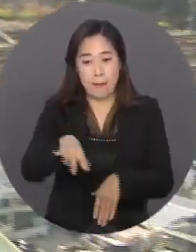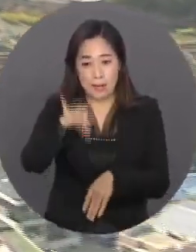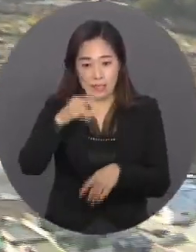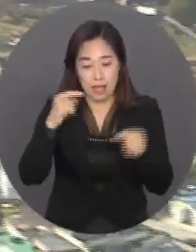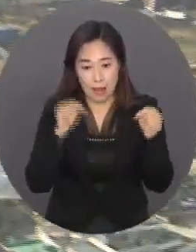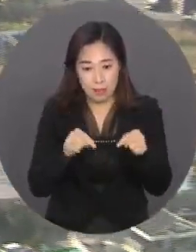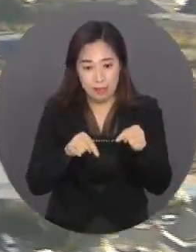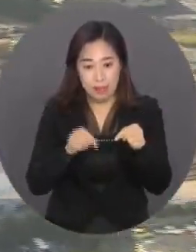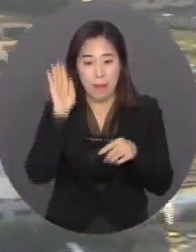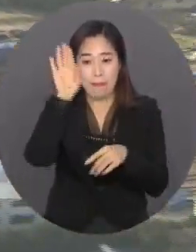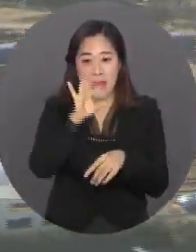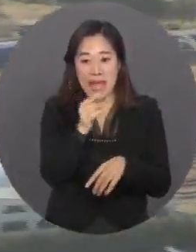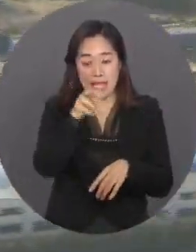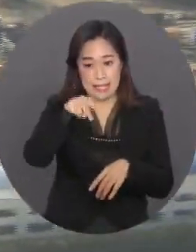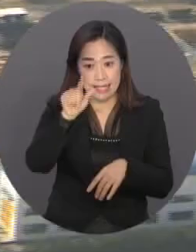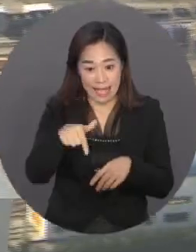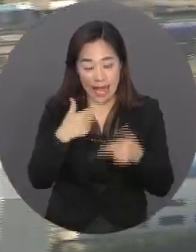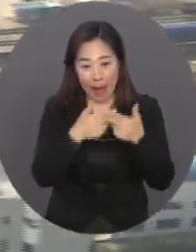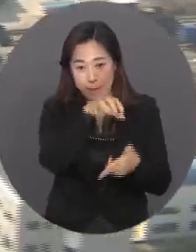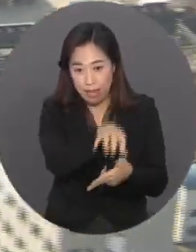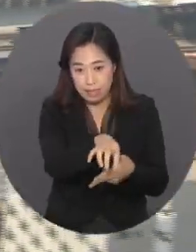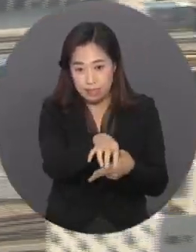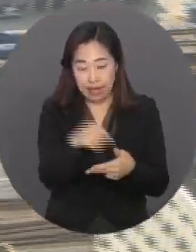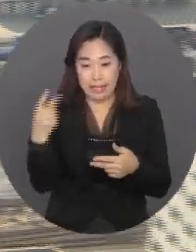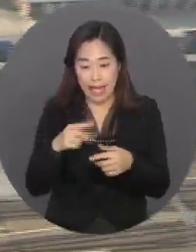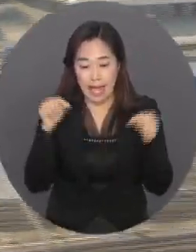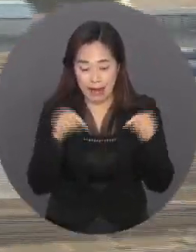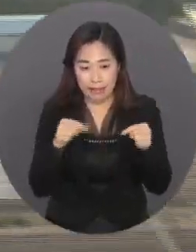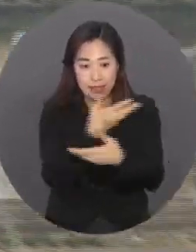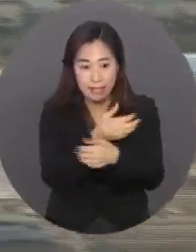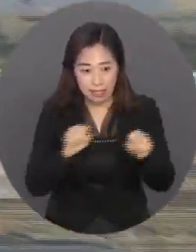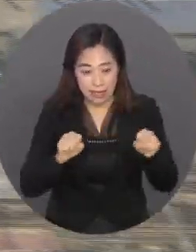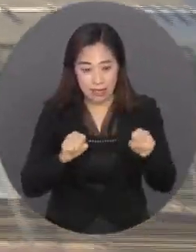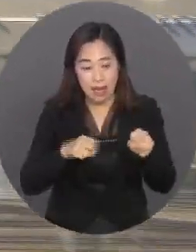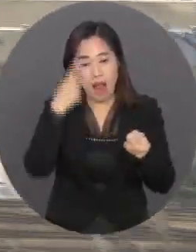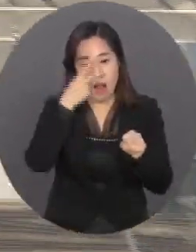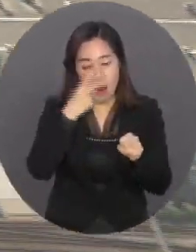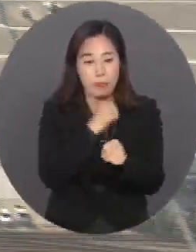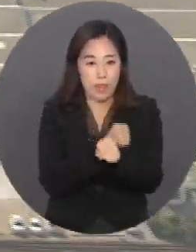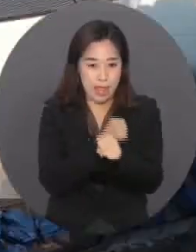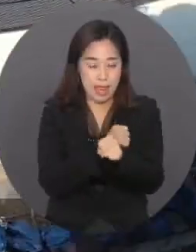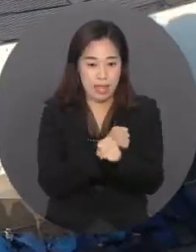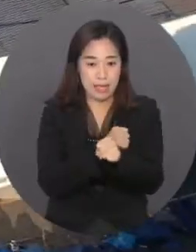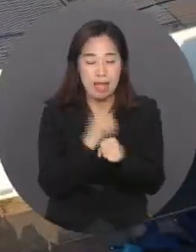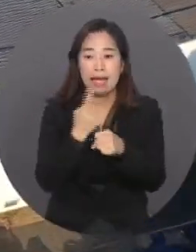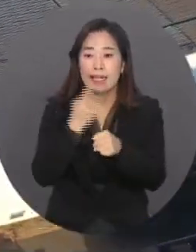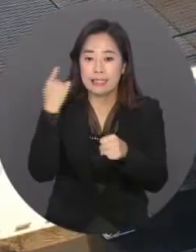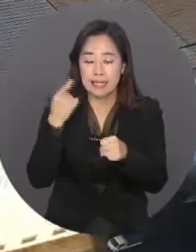대상자인 미래에셋 컨소시엄은 계약 조건 재협의 또는 계약 해제를 검토하겠다는 내용을 작년